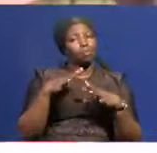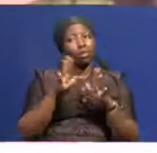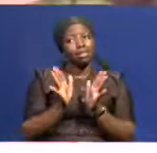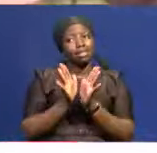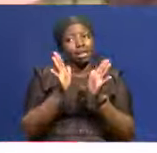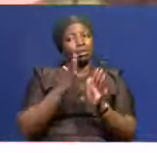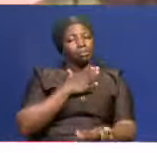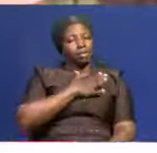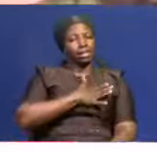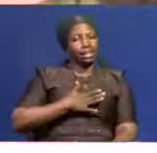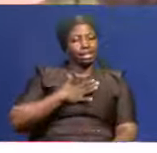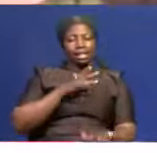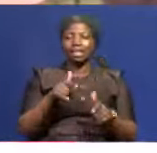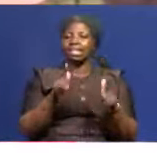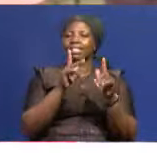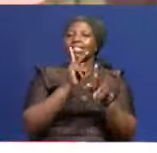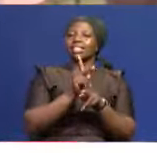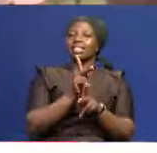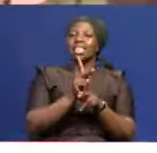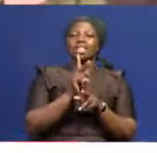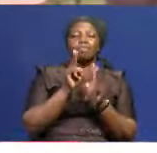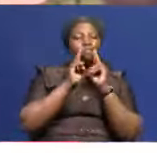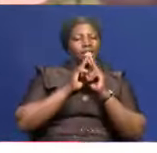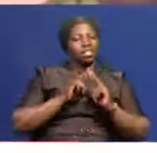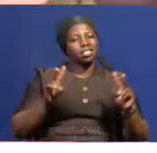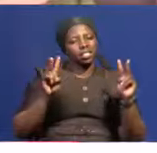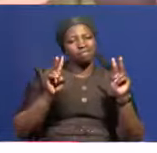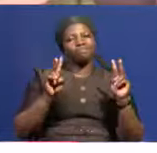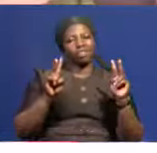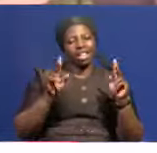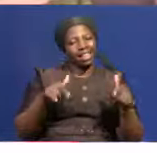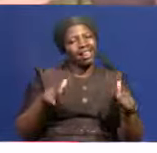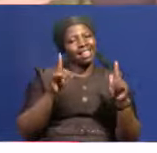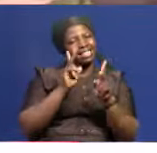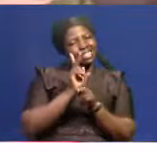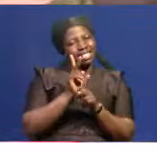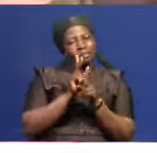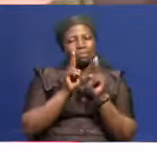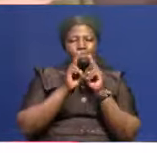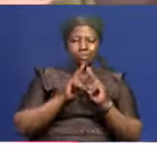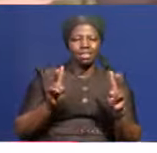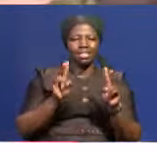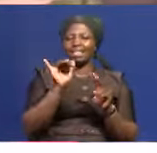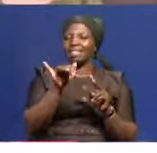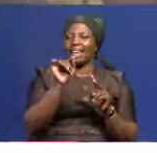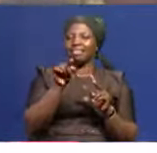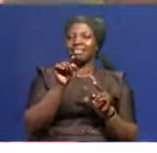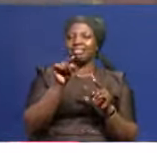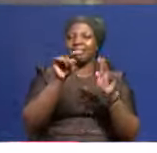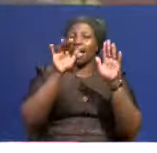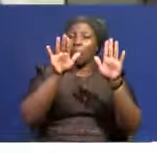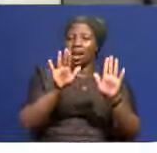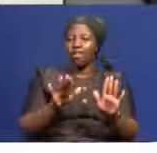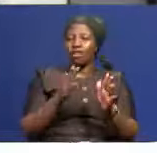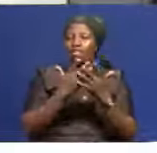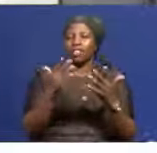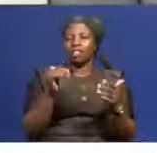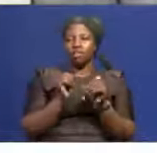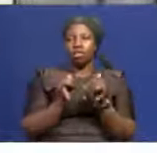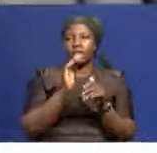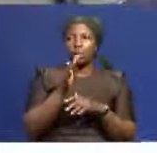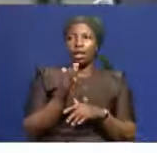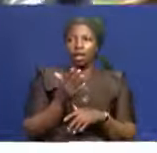tuweke amani. Tuweke amani. Tuweke amani. Hiyo ndio kitu ya jambo ya dhamba itatuweka.